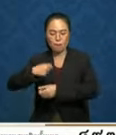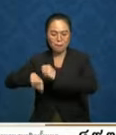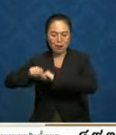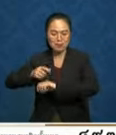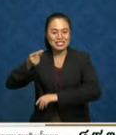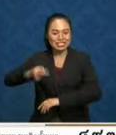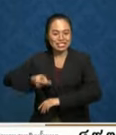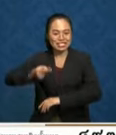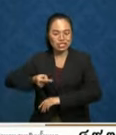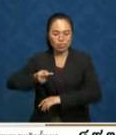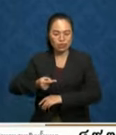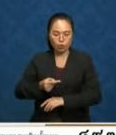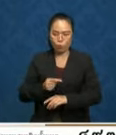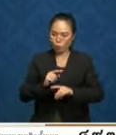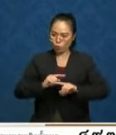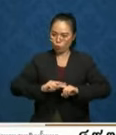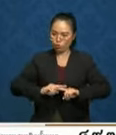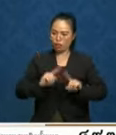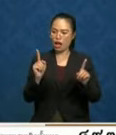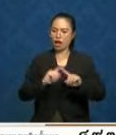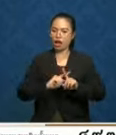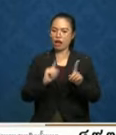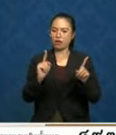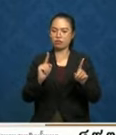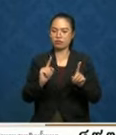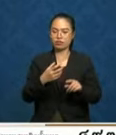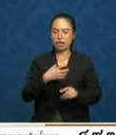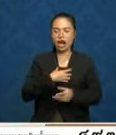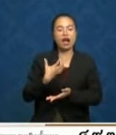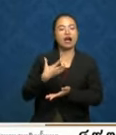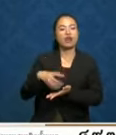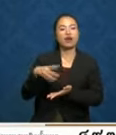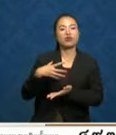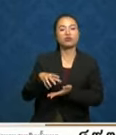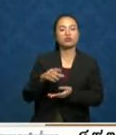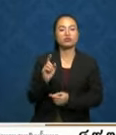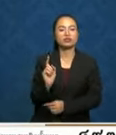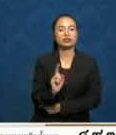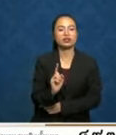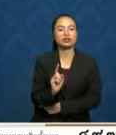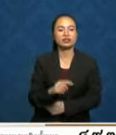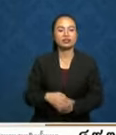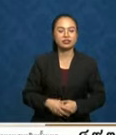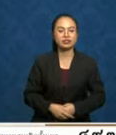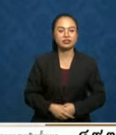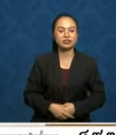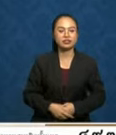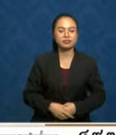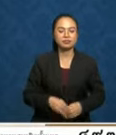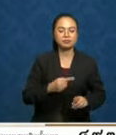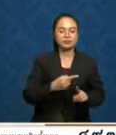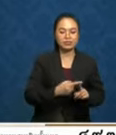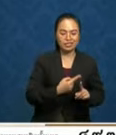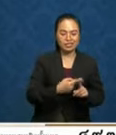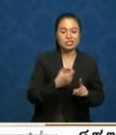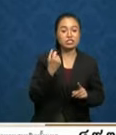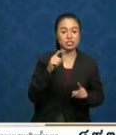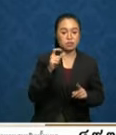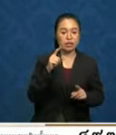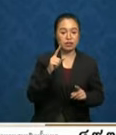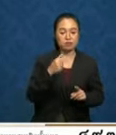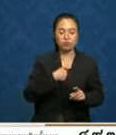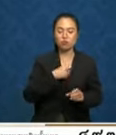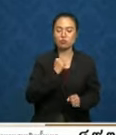มันต่างไปก็เลยถือโอกาสสั้นๆจะเล่าให้ท่านฟังว่า11เดือนกว่าที่ผมไปเป็นรัฐมนตรีกลาโหม